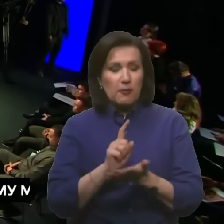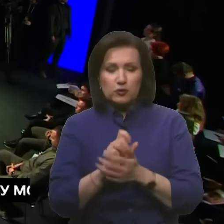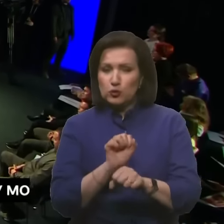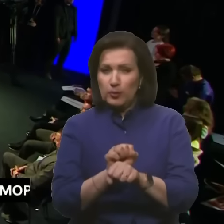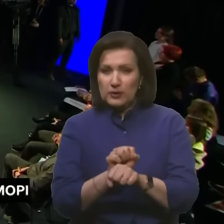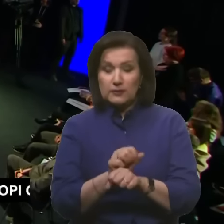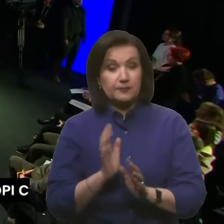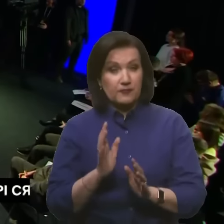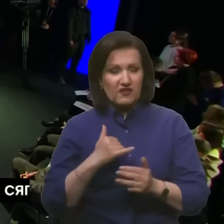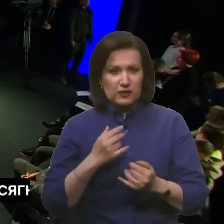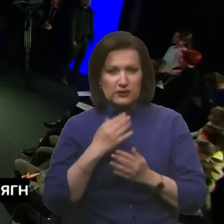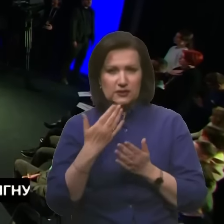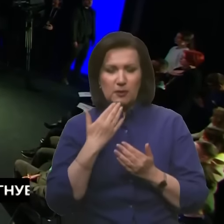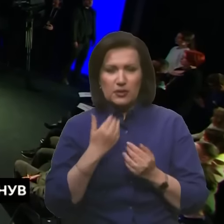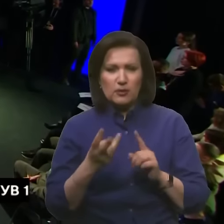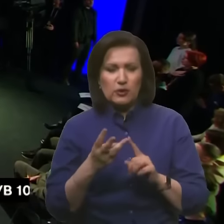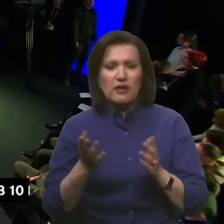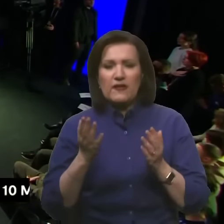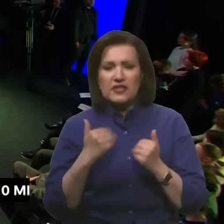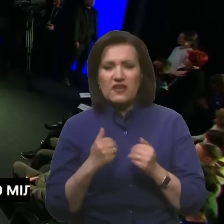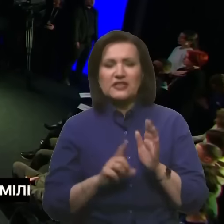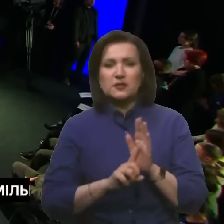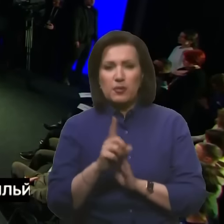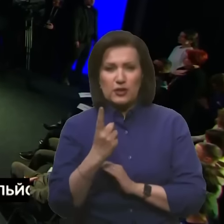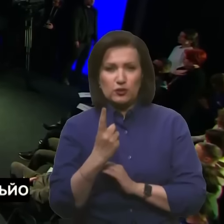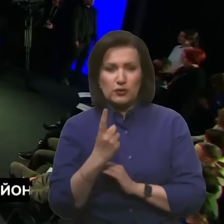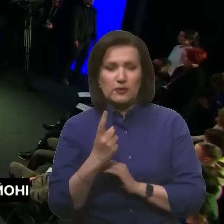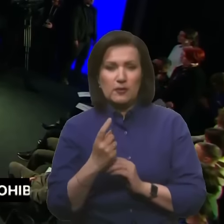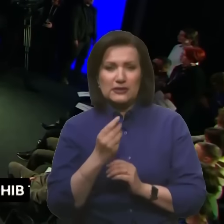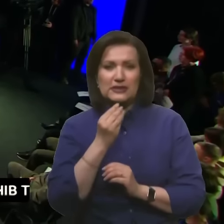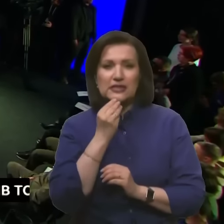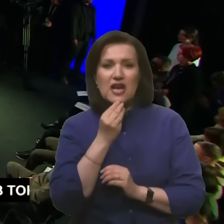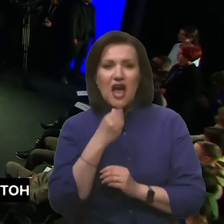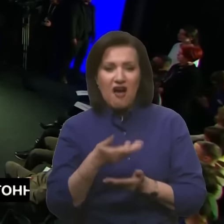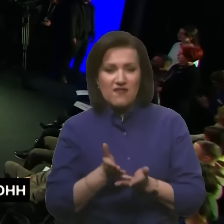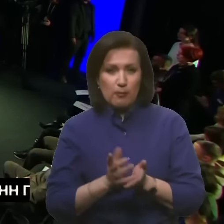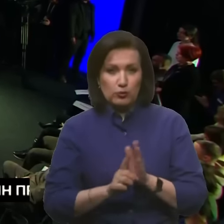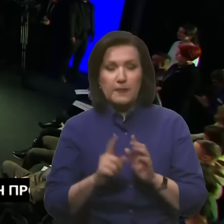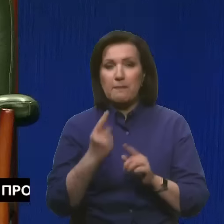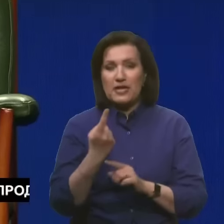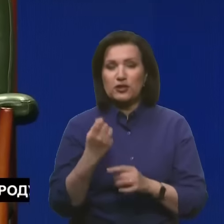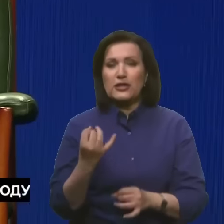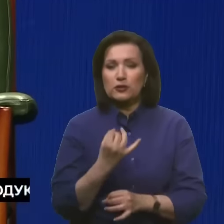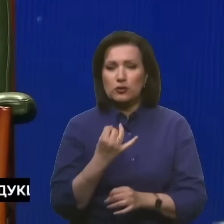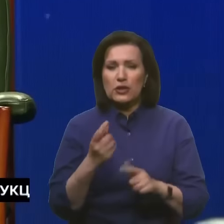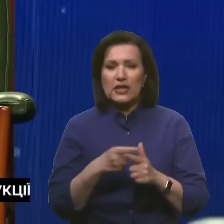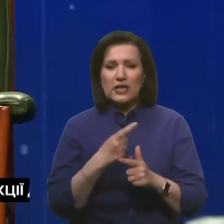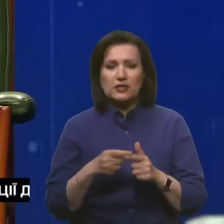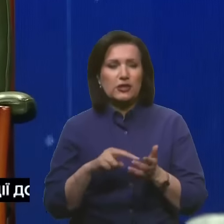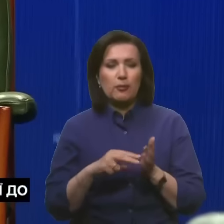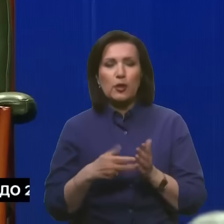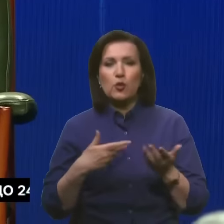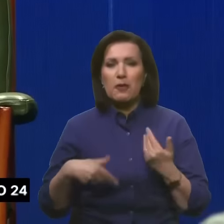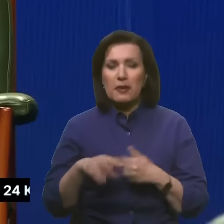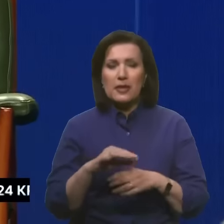Ви ще запитаєте по-третє. Давайте з першої страви почнемо. І так, перша ваша історія, чи не плануємо